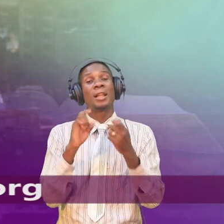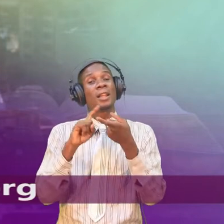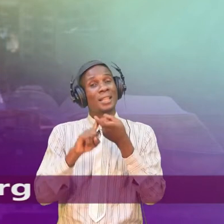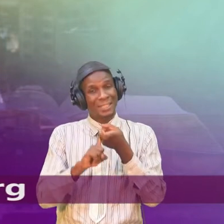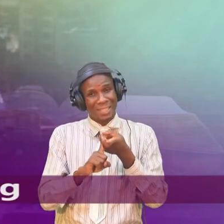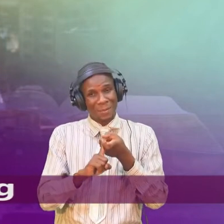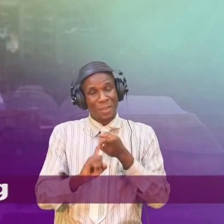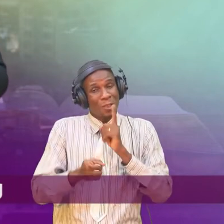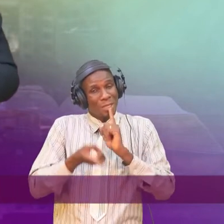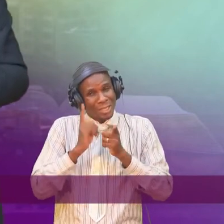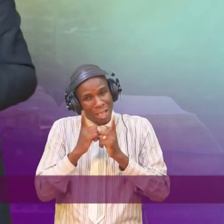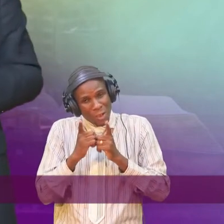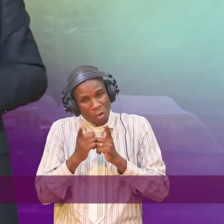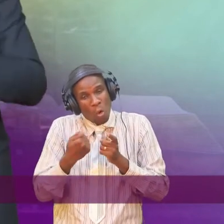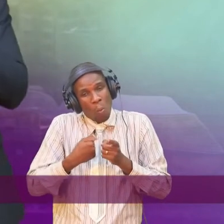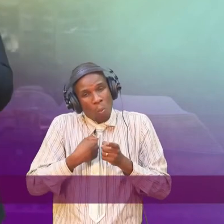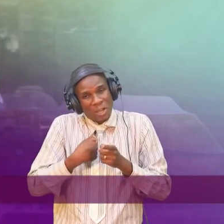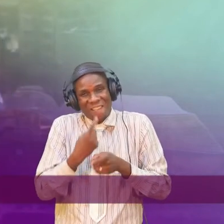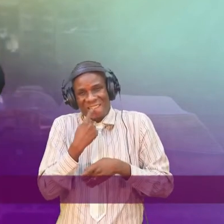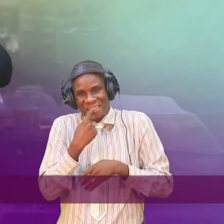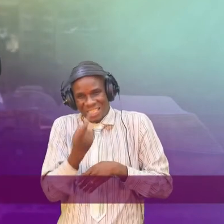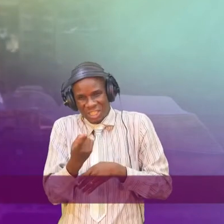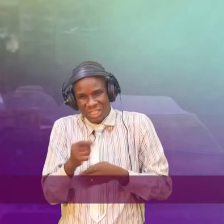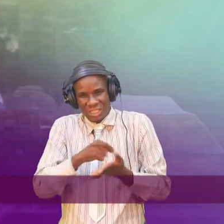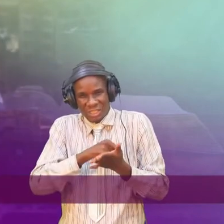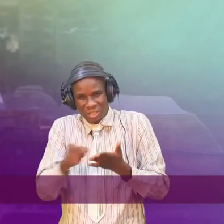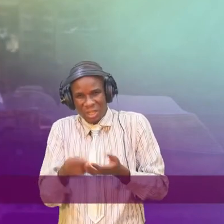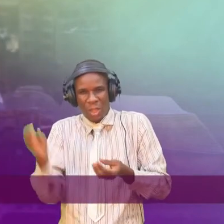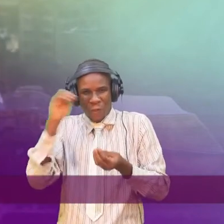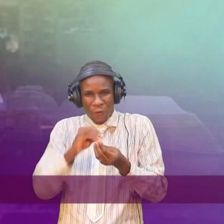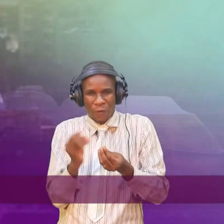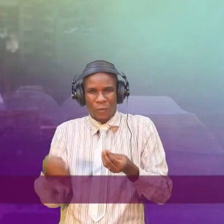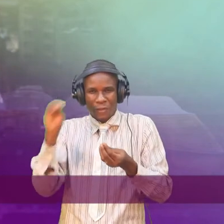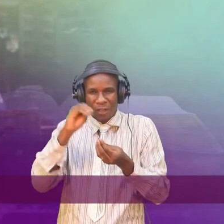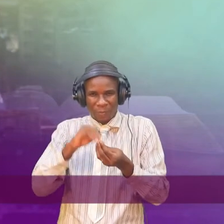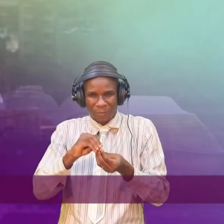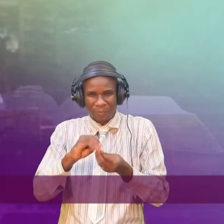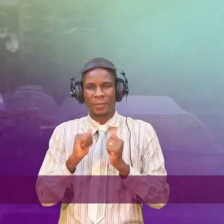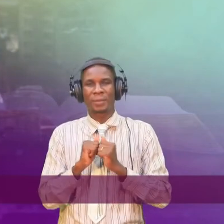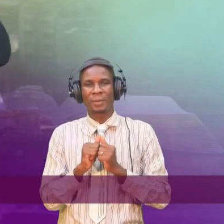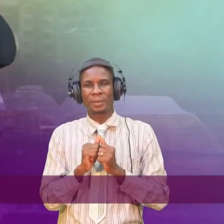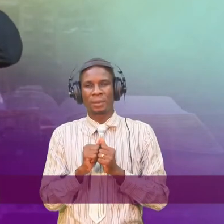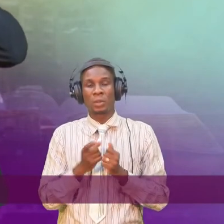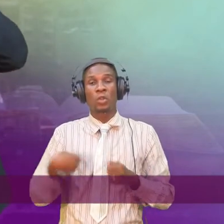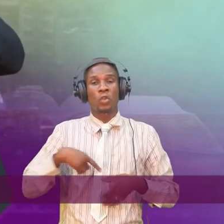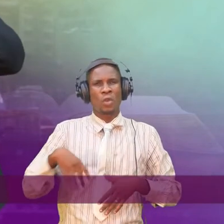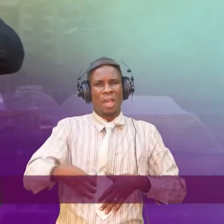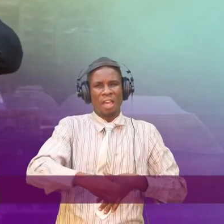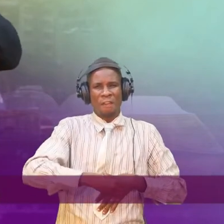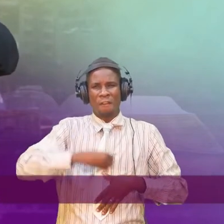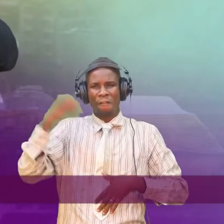kupitia Yesu Kristo. Na Mungu ni ruhusu kwamba niweze kuirejea tena na kusema